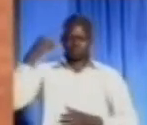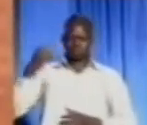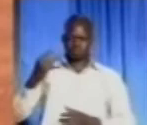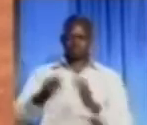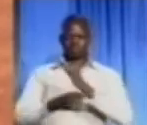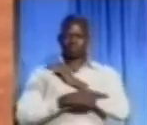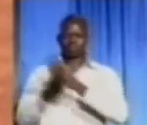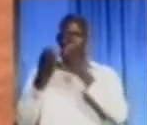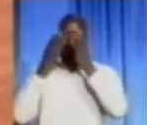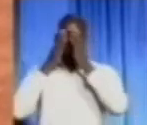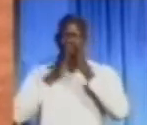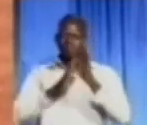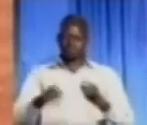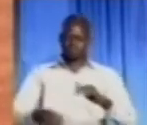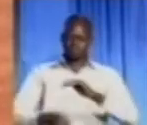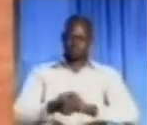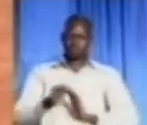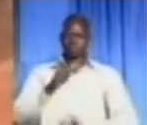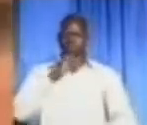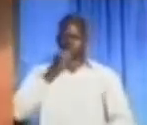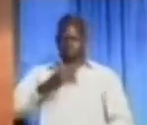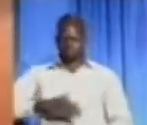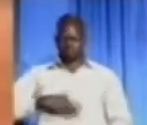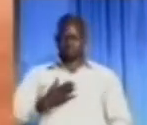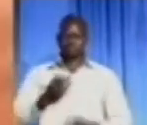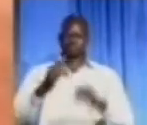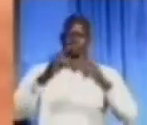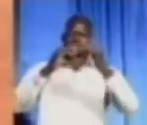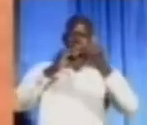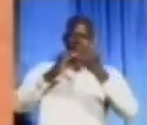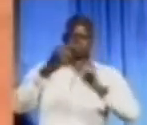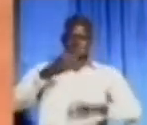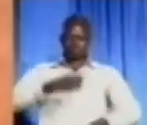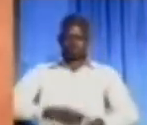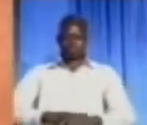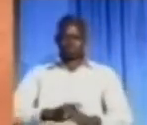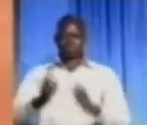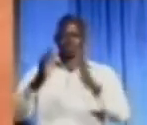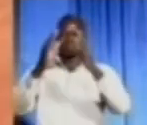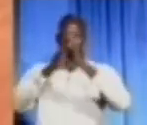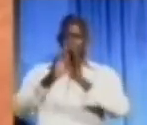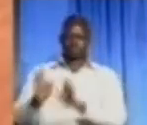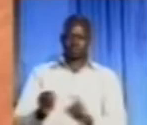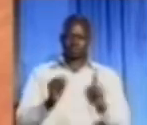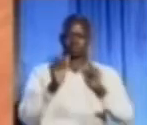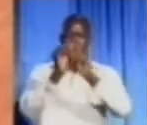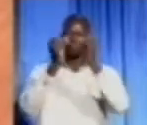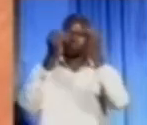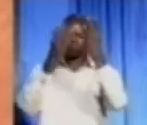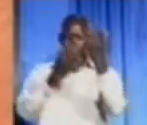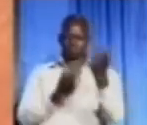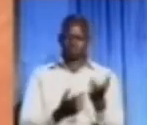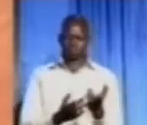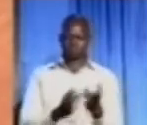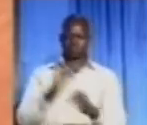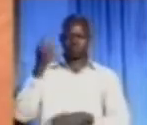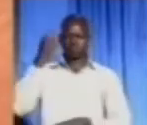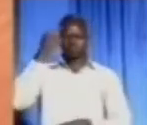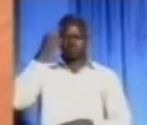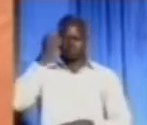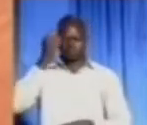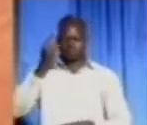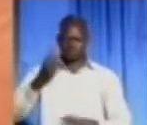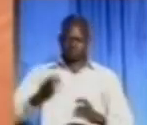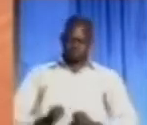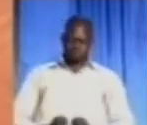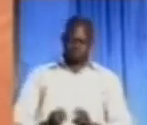du Mouhoun ne cache pas sa joie. Ces derniers temps, sa circonscription fait l'objet de beaucoup d'attention de la part du gouvernement. Les